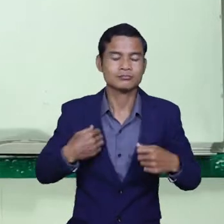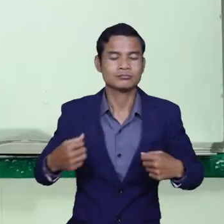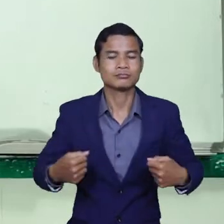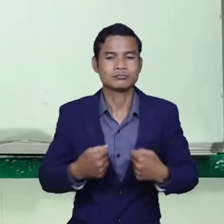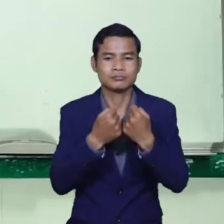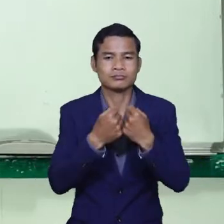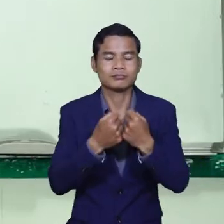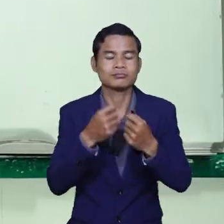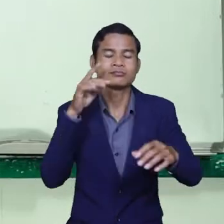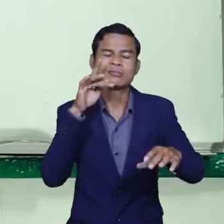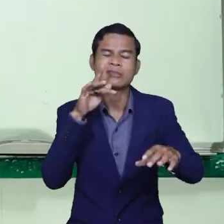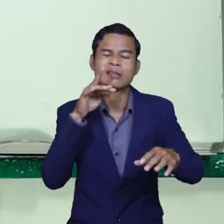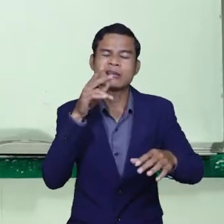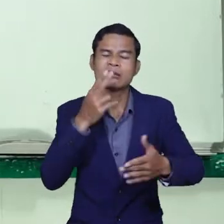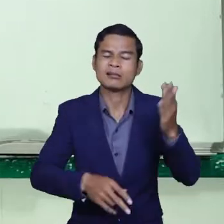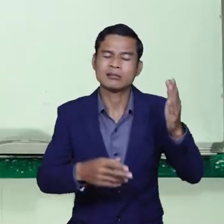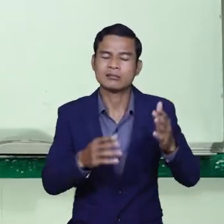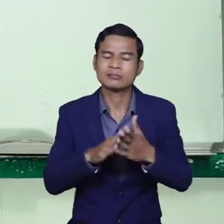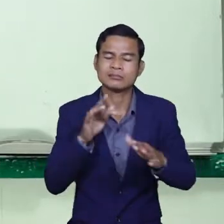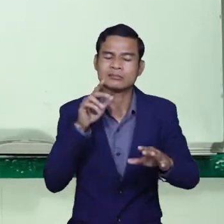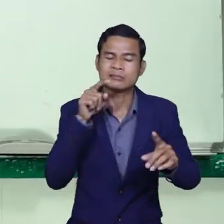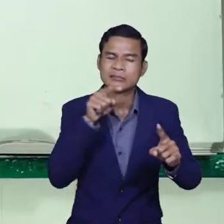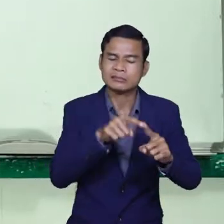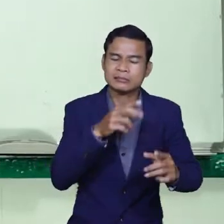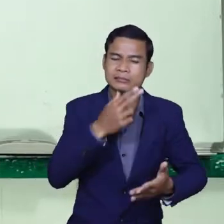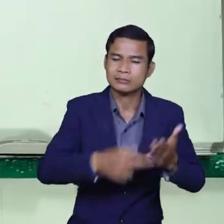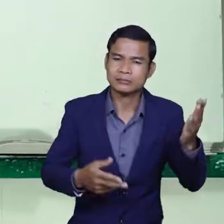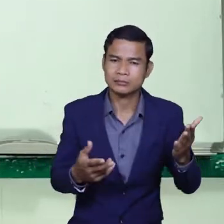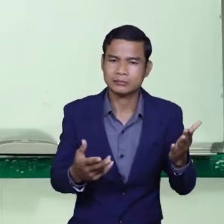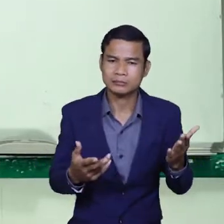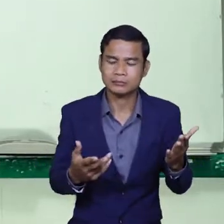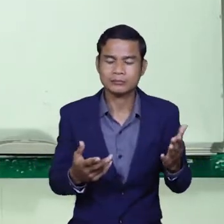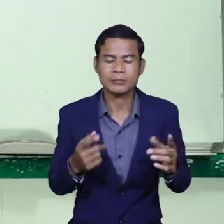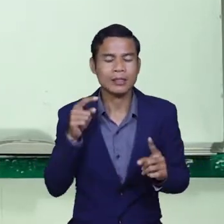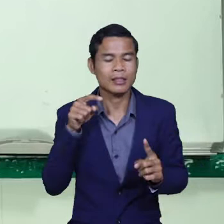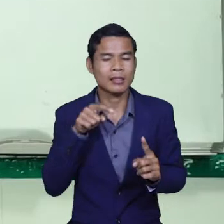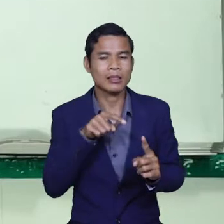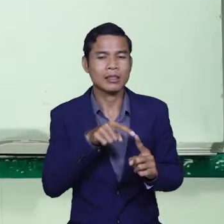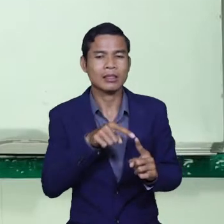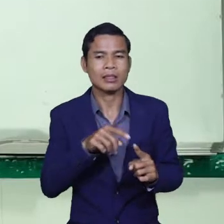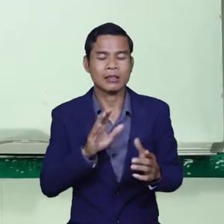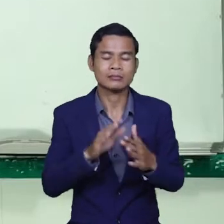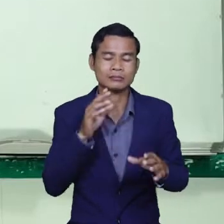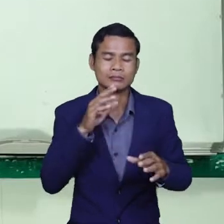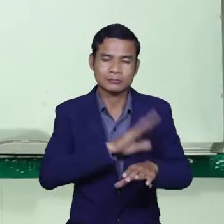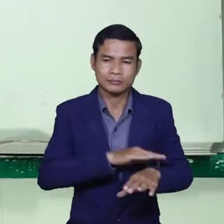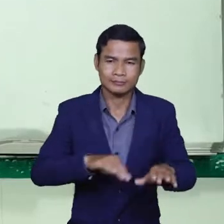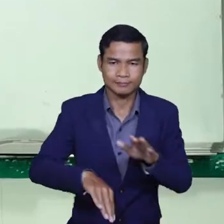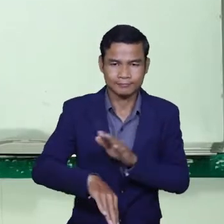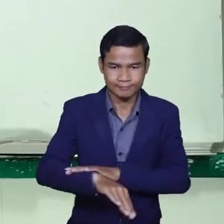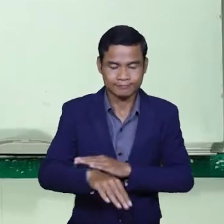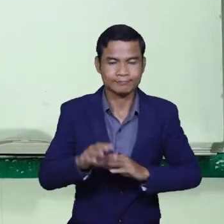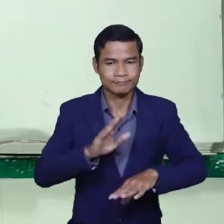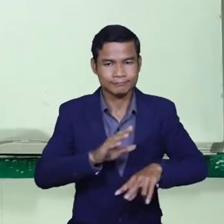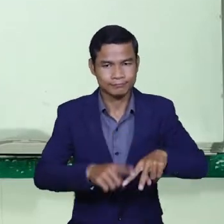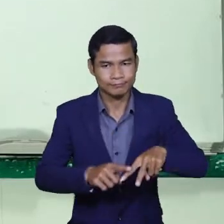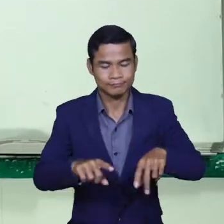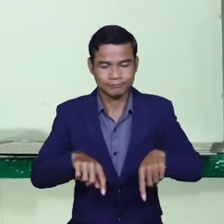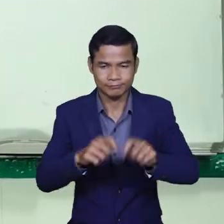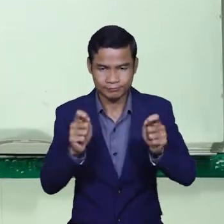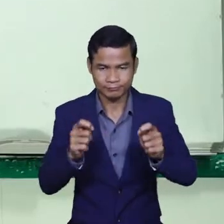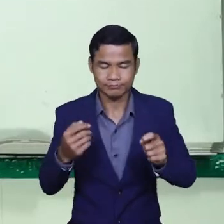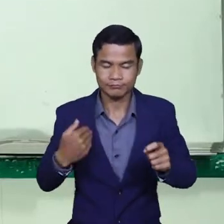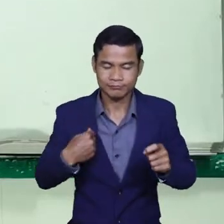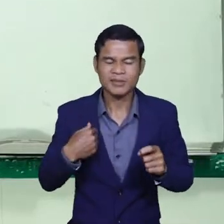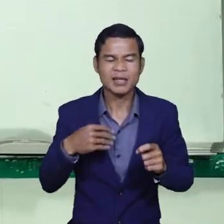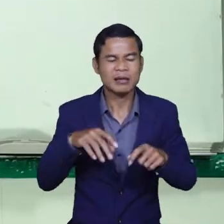ល់អ្វីចាកូនគិតបន្តិចមើលចាល្អណាស់កូននៅពេលដែលយើងបាក់ដៃចាឬក៏បាក់ជើងឬក៏បាក់នៅកន្លែ